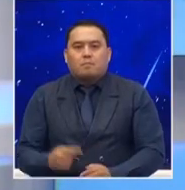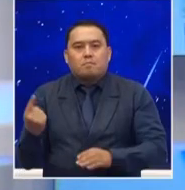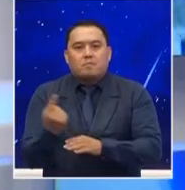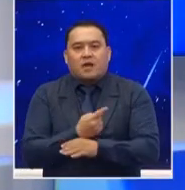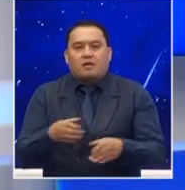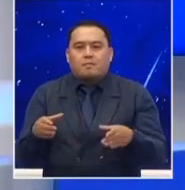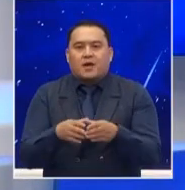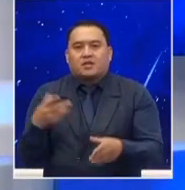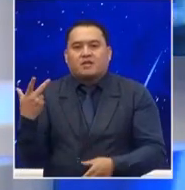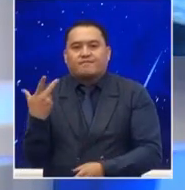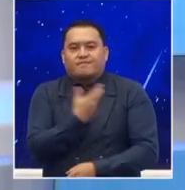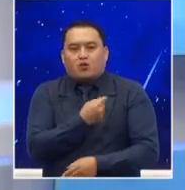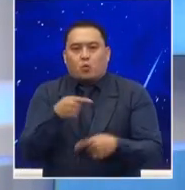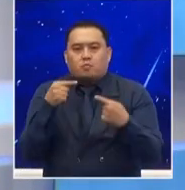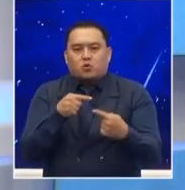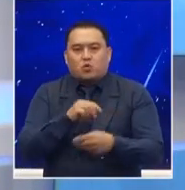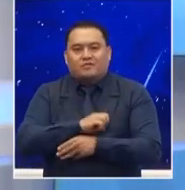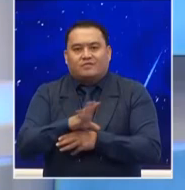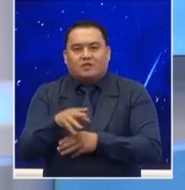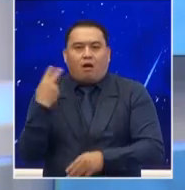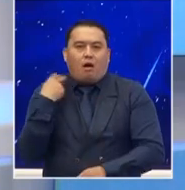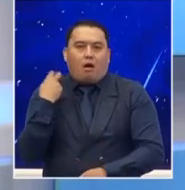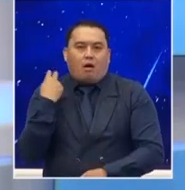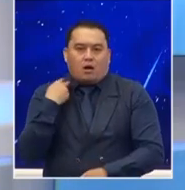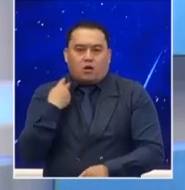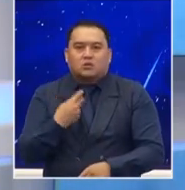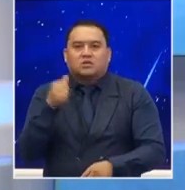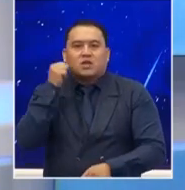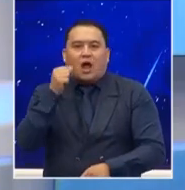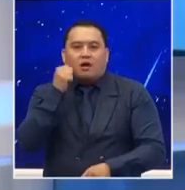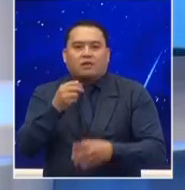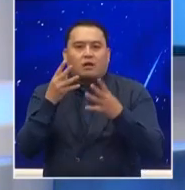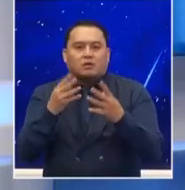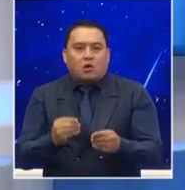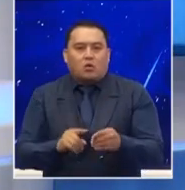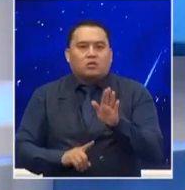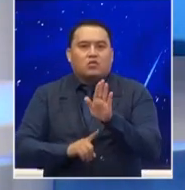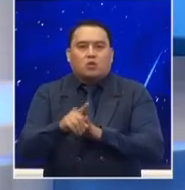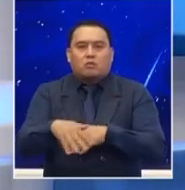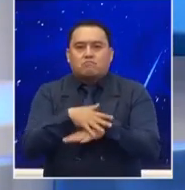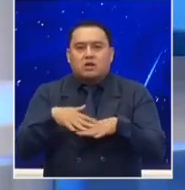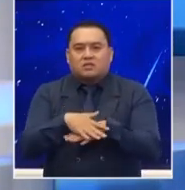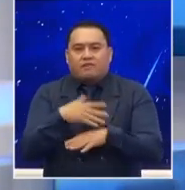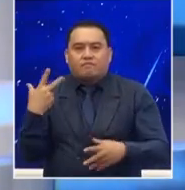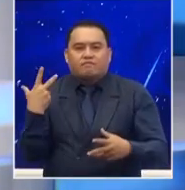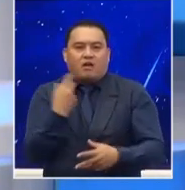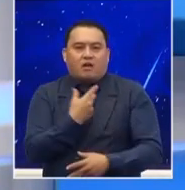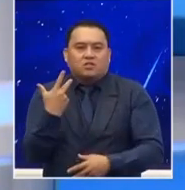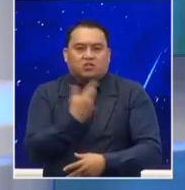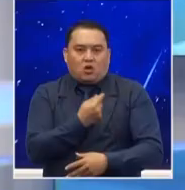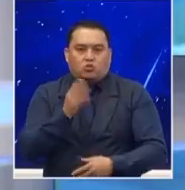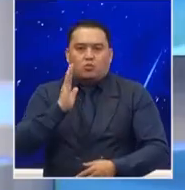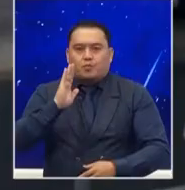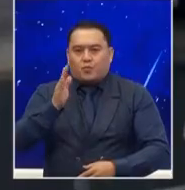Первая партия вакцин от коронавируса прибыла в Великобританию. Уже с завтрашнего дня в стране начнется массовая